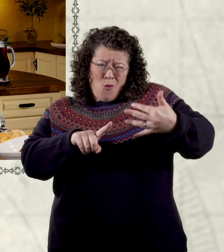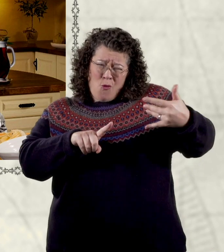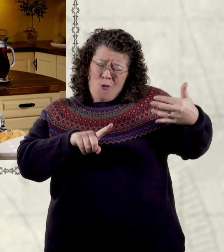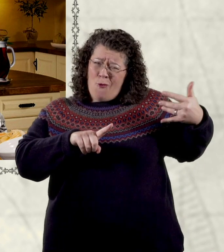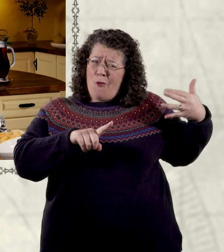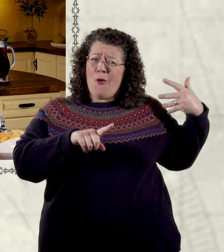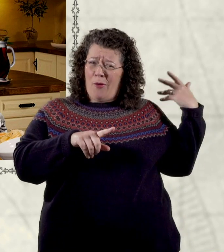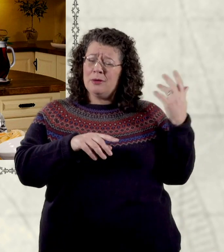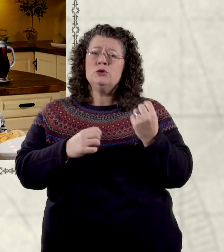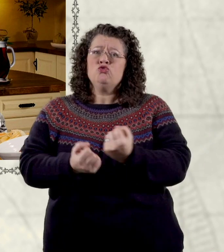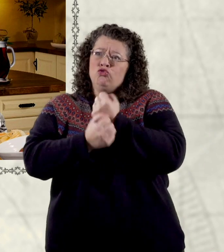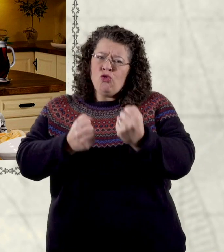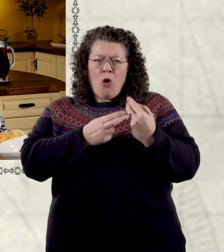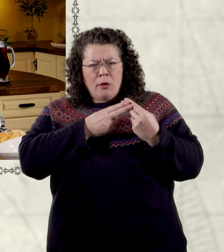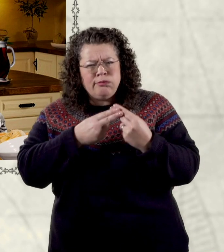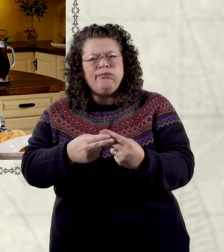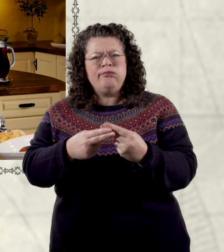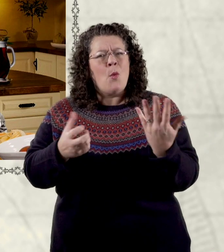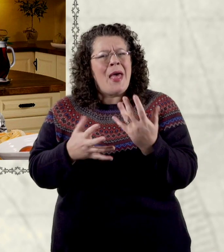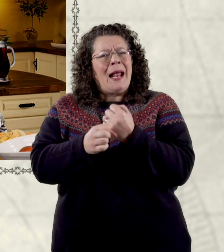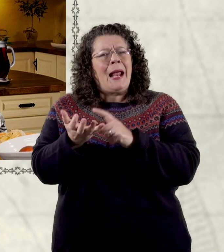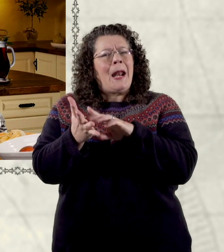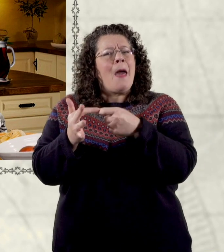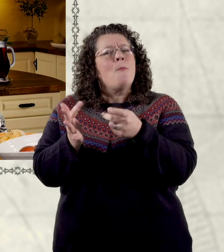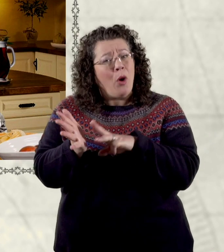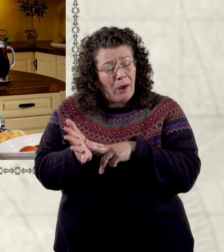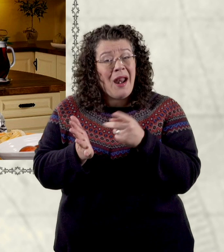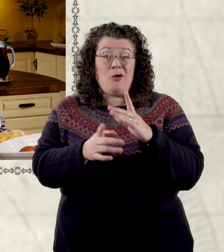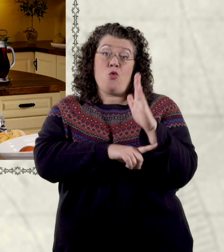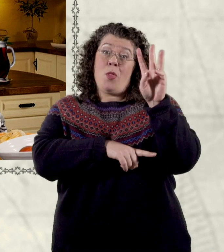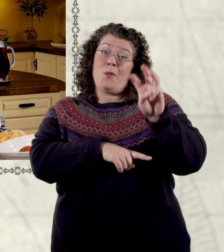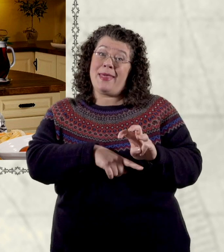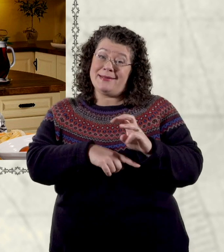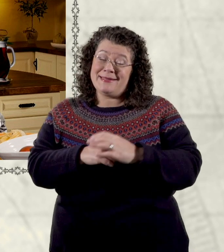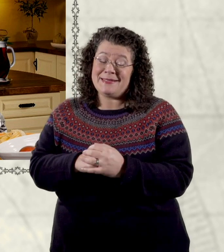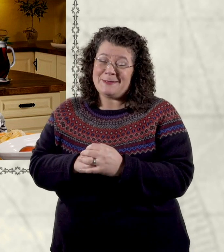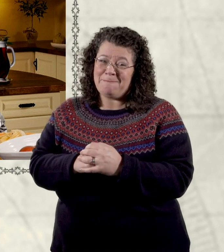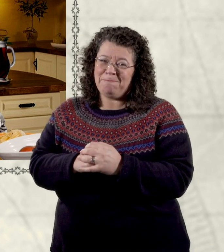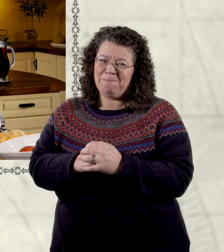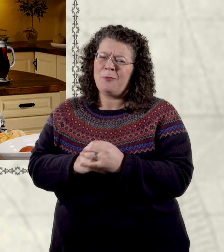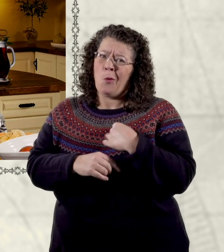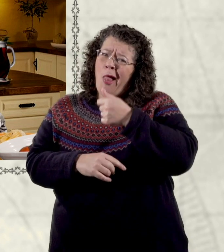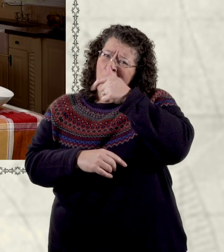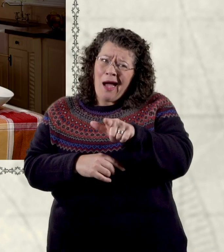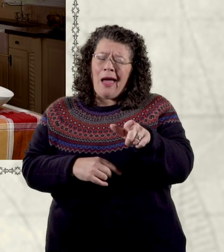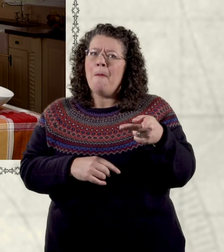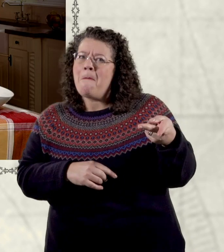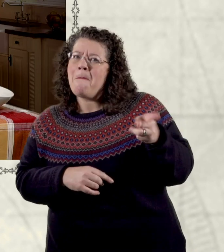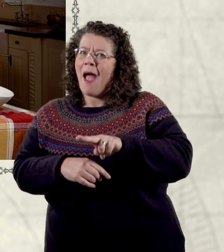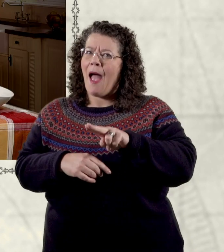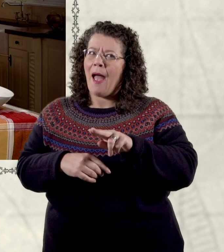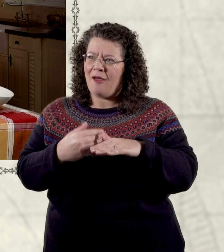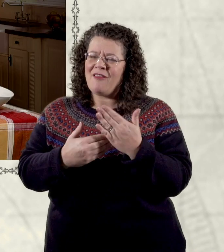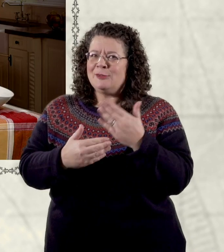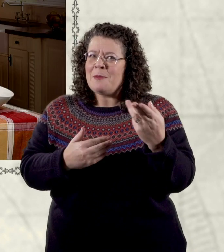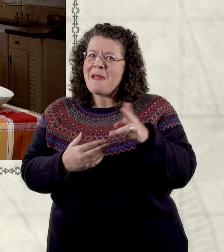am ganrifoedd cyn hynny, gyda thraddodiad cryf y Morgannwg a Gogledd Cymru. Ni'n lwcus bod